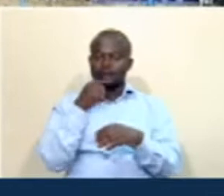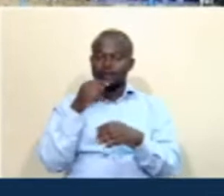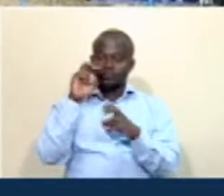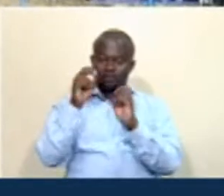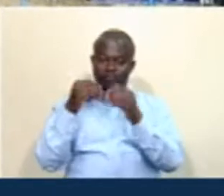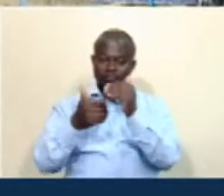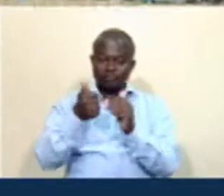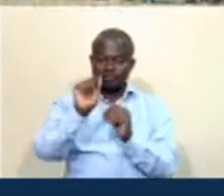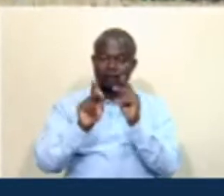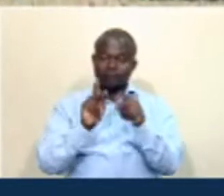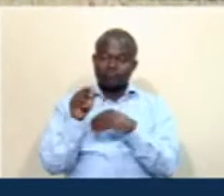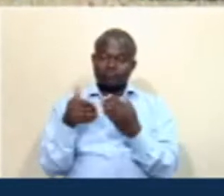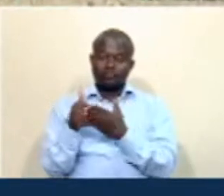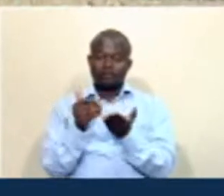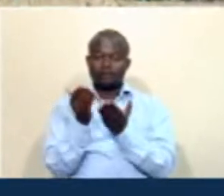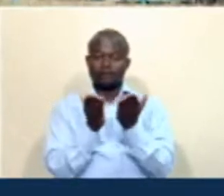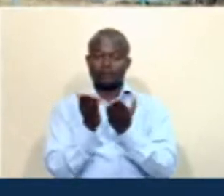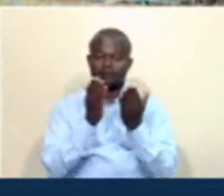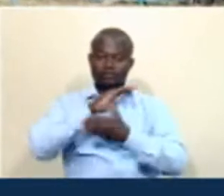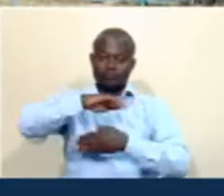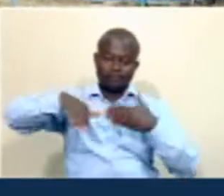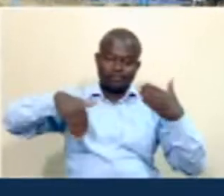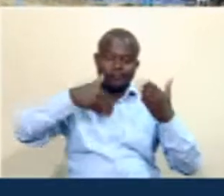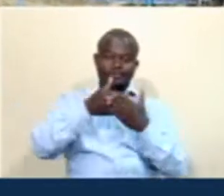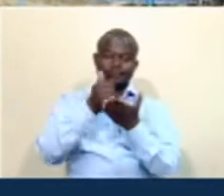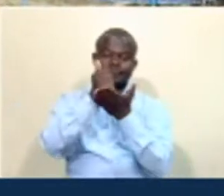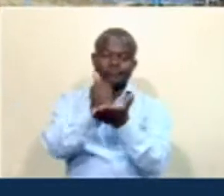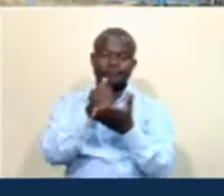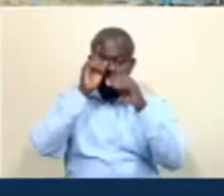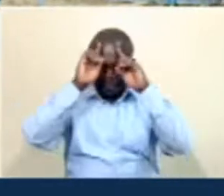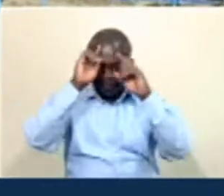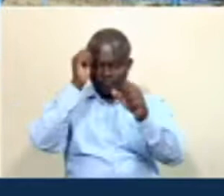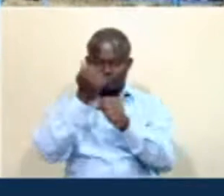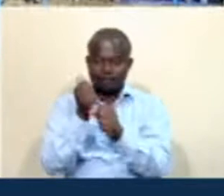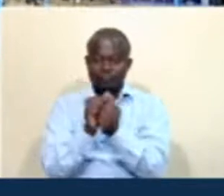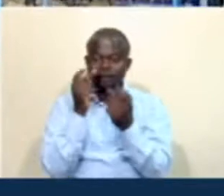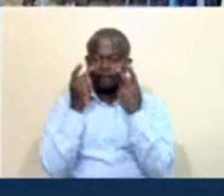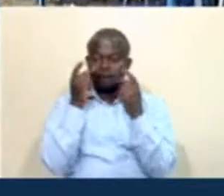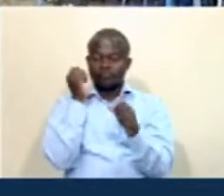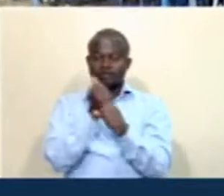abo baturage izo serivisi zose zibafasha kwihangira imirimo no kubona imirimo,